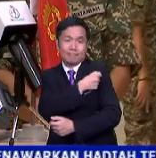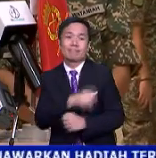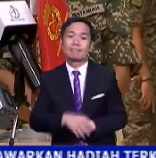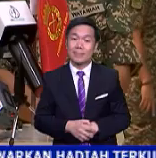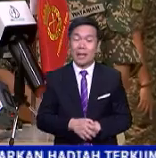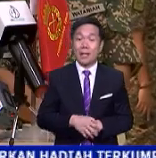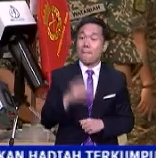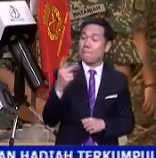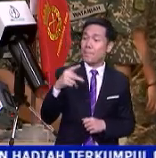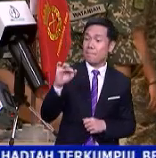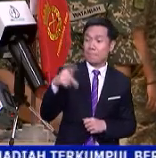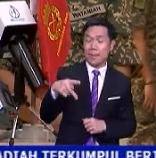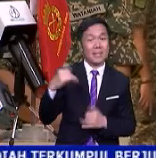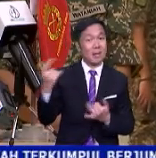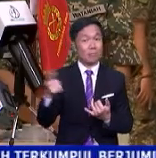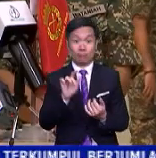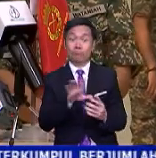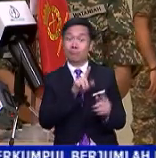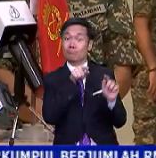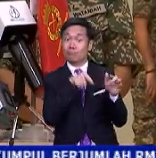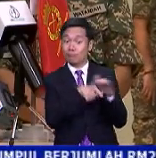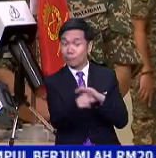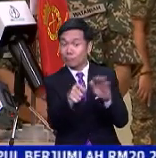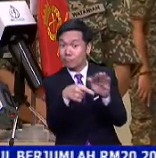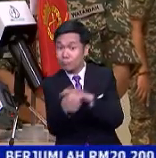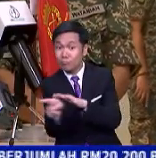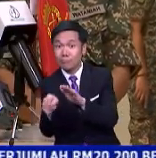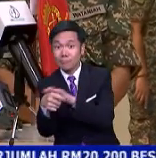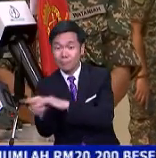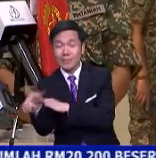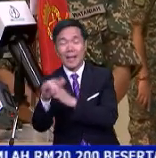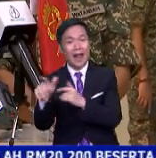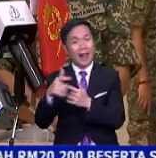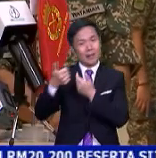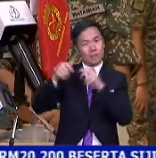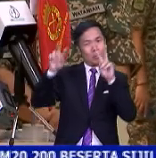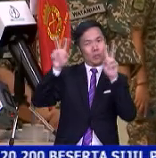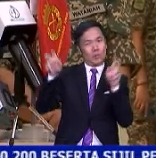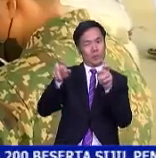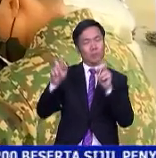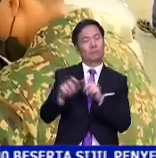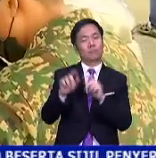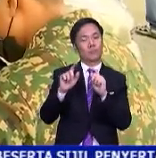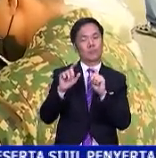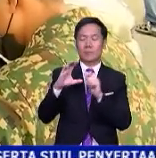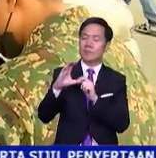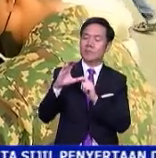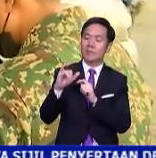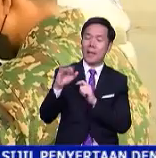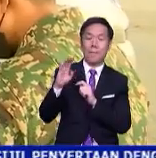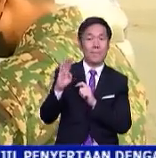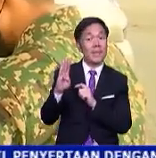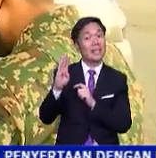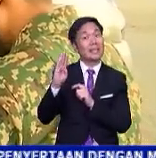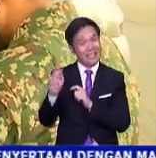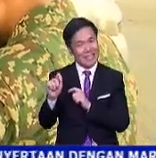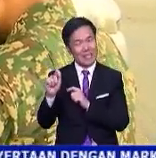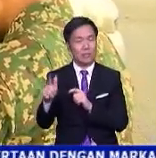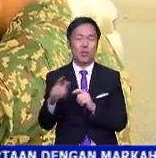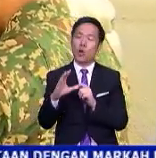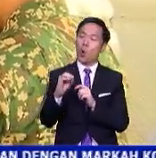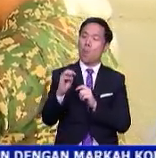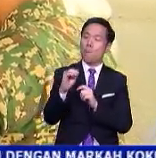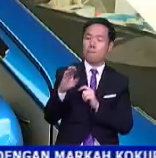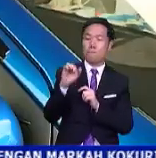Jelasnya, peak secara outreach itu akan dikendalikan oleh Combat Medic Vaccination Team, CMVT, terdiri dari